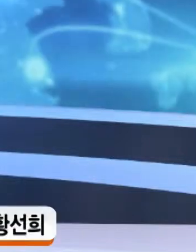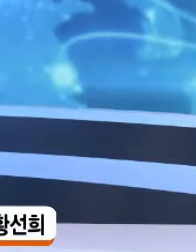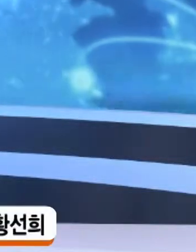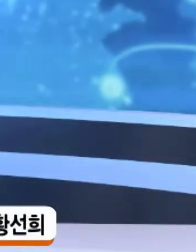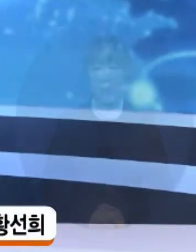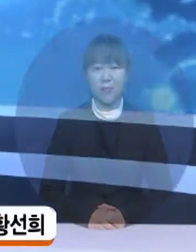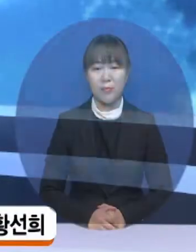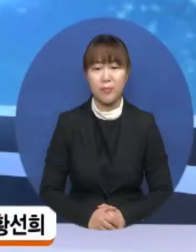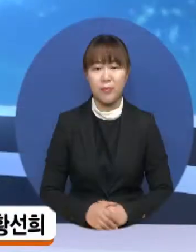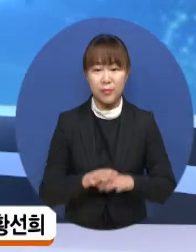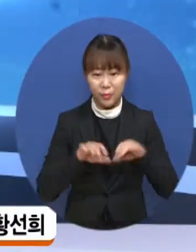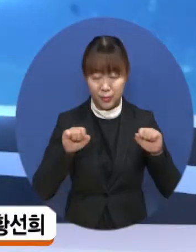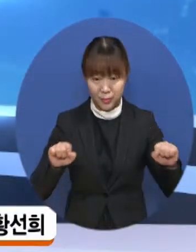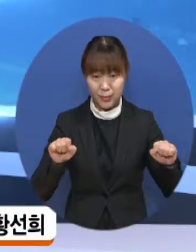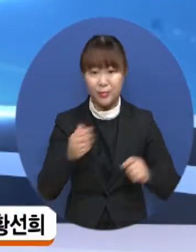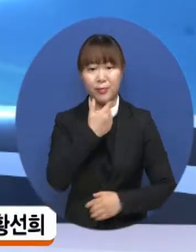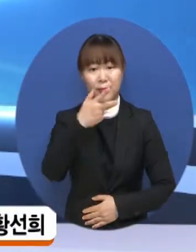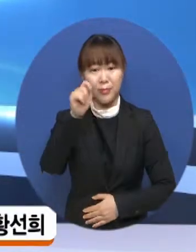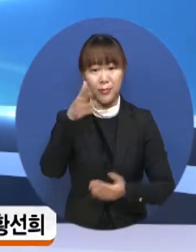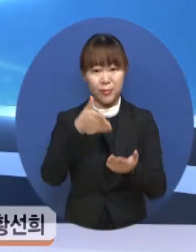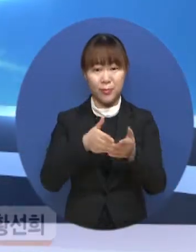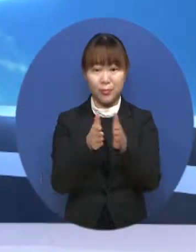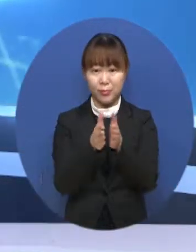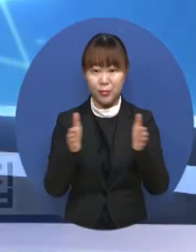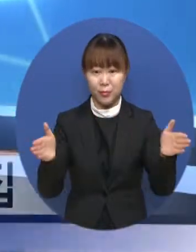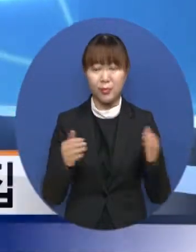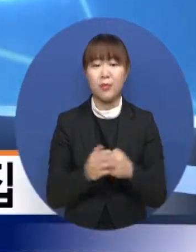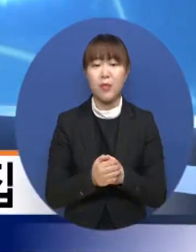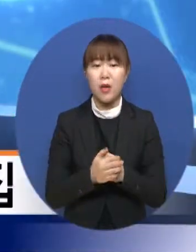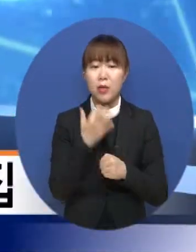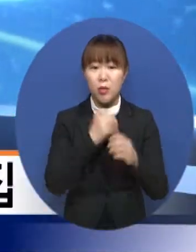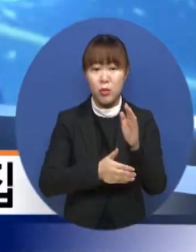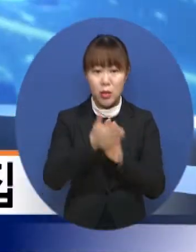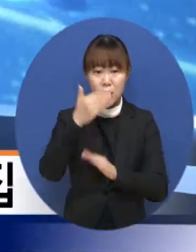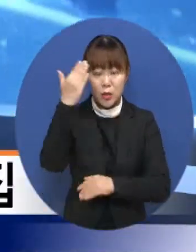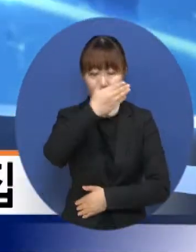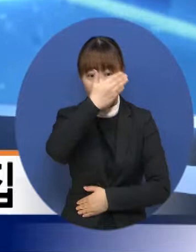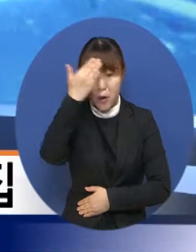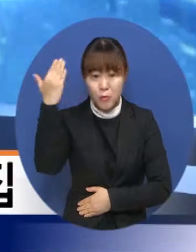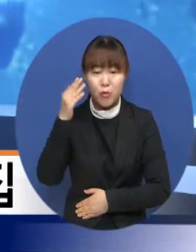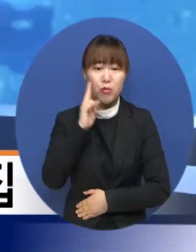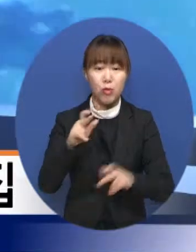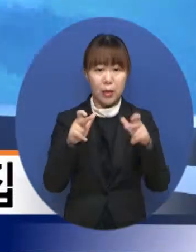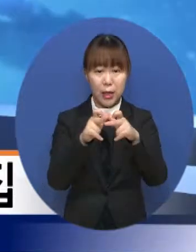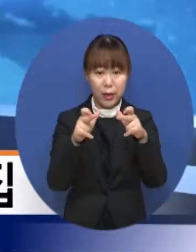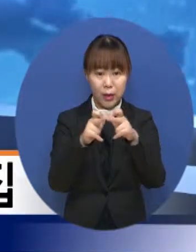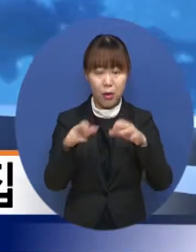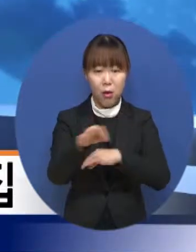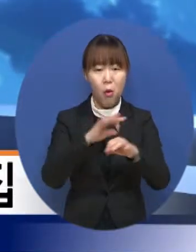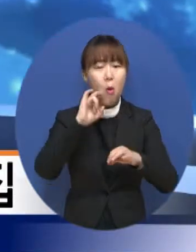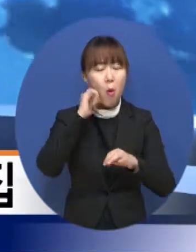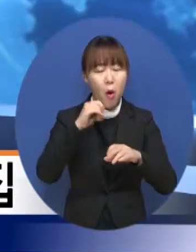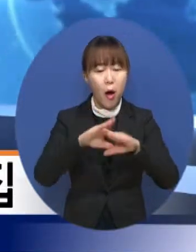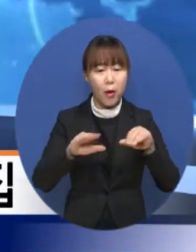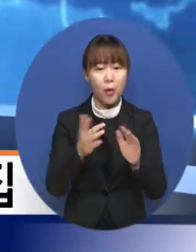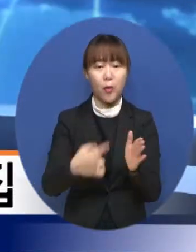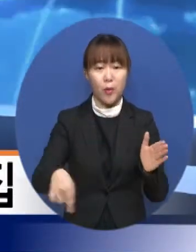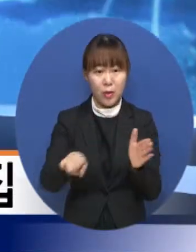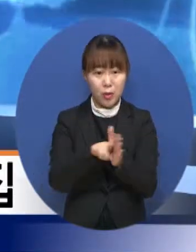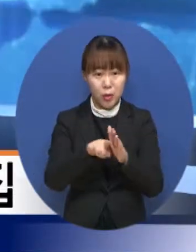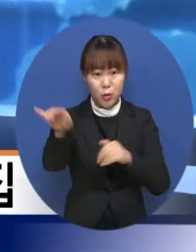시청자 여러분 안녕하십니까 복지 tv 놓습니다 서울시가 청년 중증 장애인의 경제적 어려움 해소를 위해